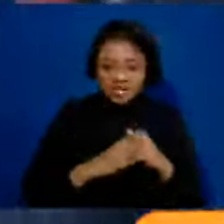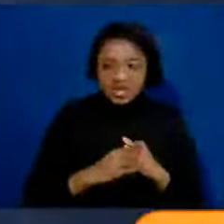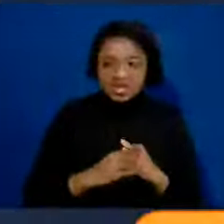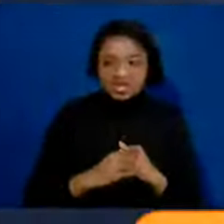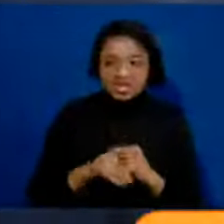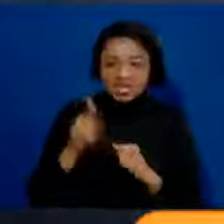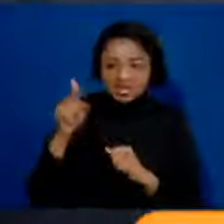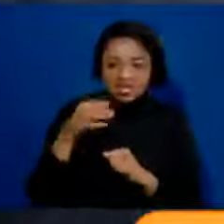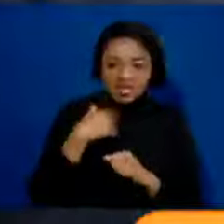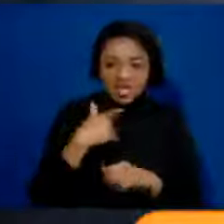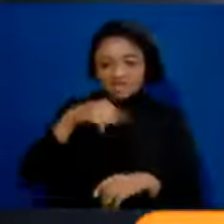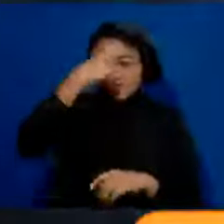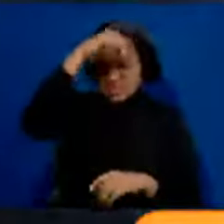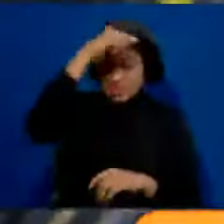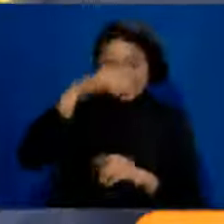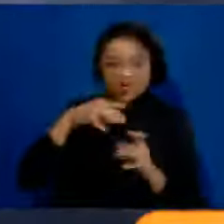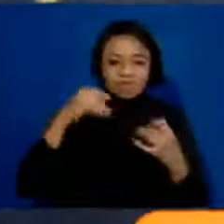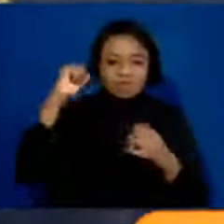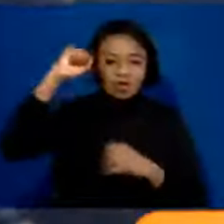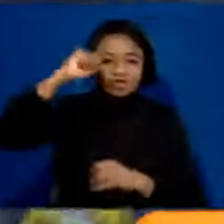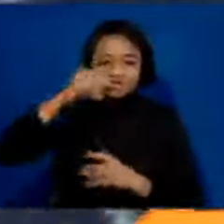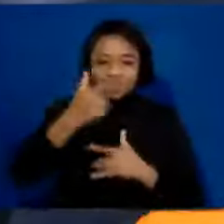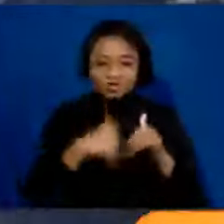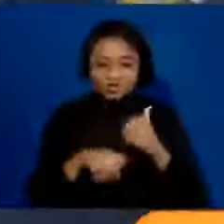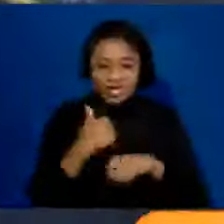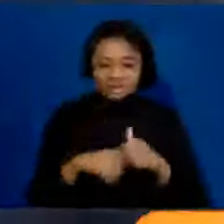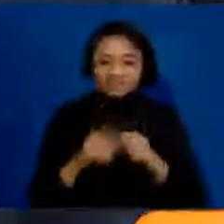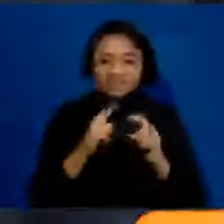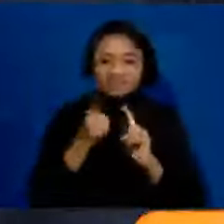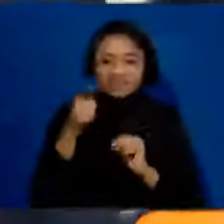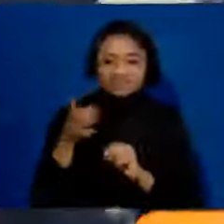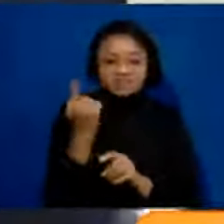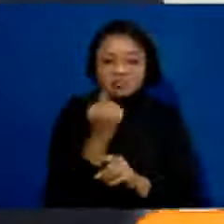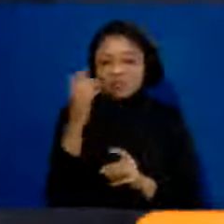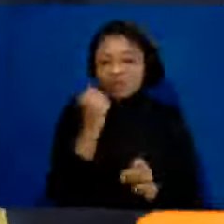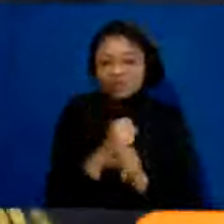siasa, sasa anasalia naibu rais aliyehudumu